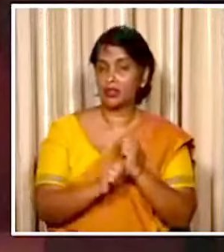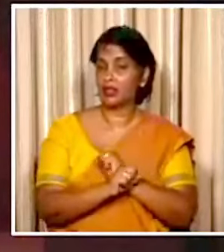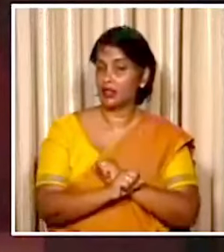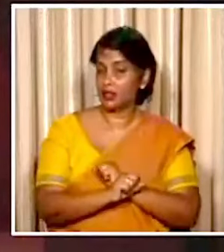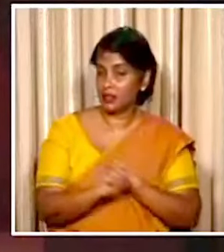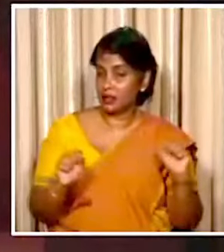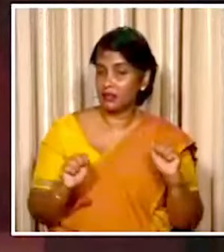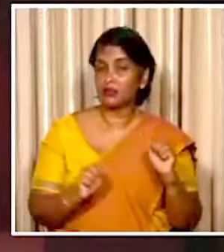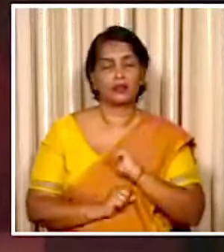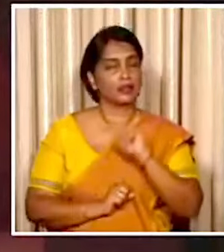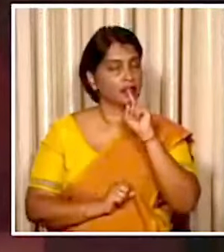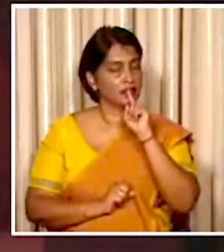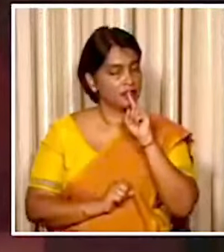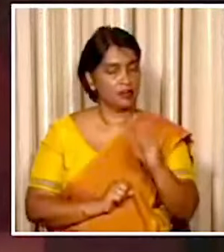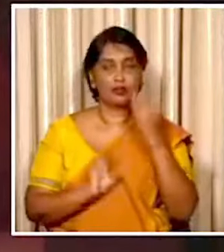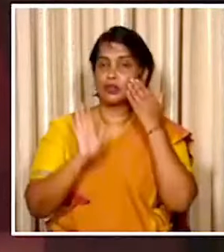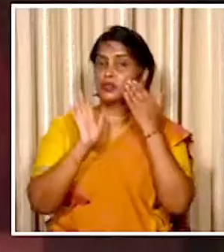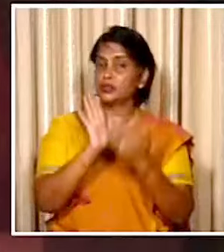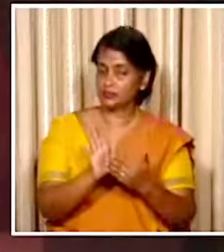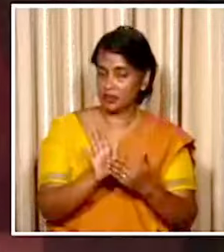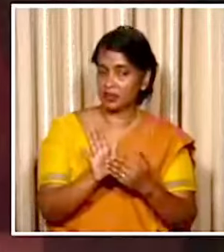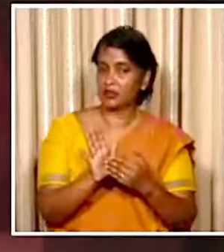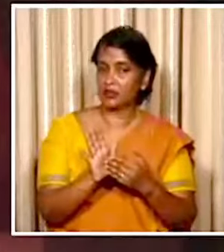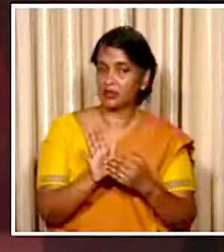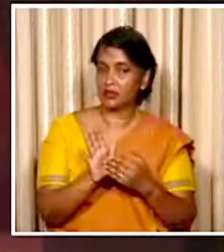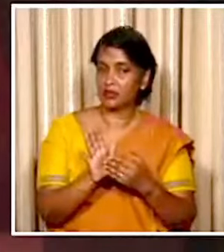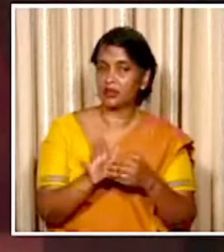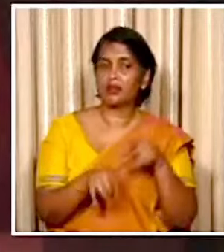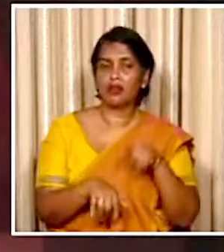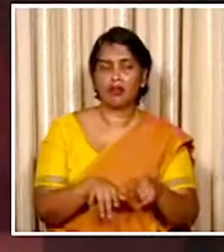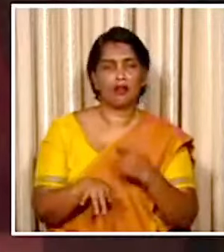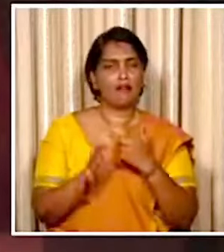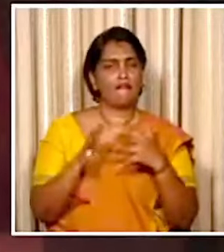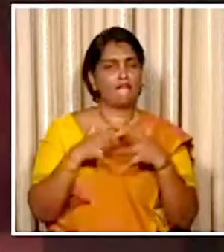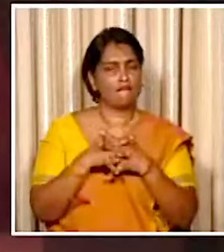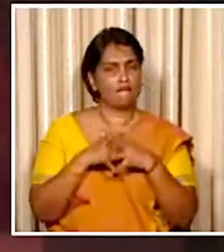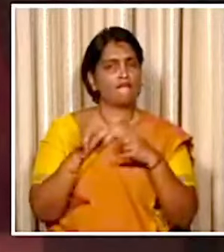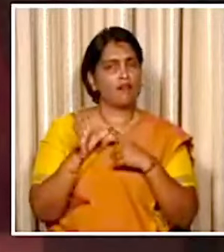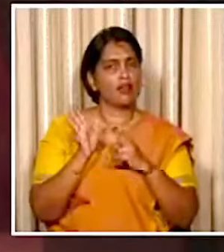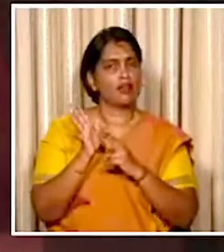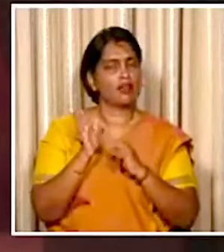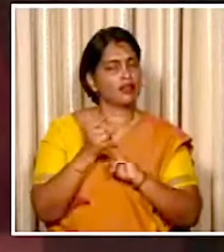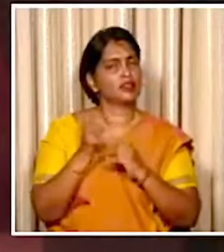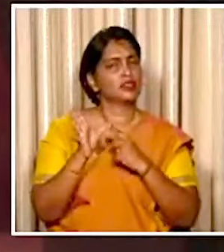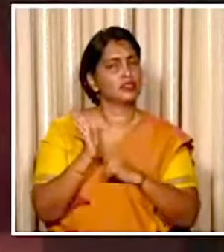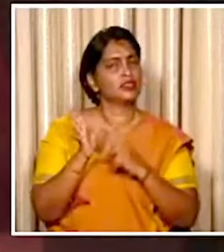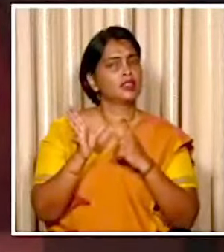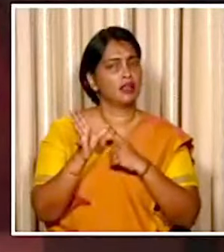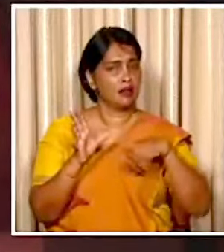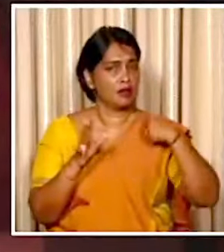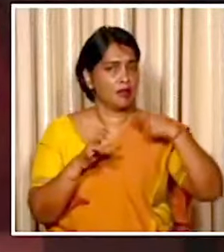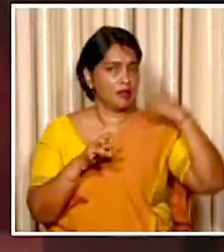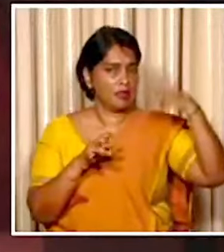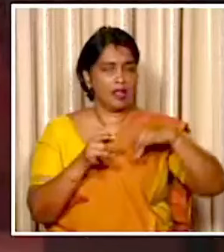කියන ආකාරයට ඉලිබිමු කරමින් මේ වාසනා ගුණරත්න ජ්‍යෙෂ්ඨ